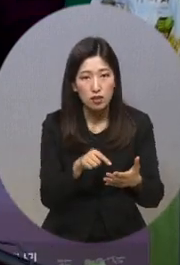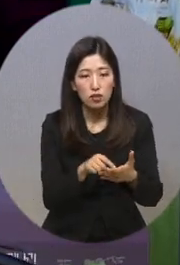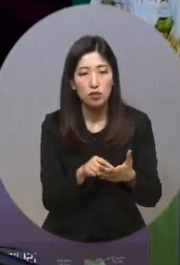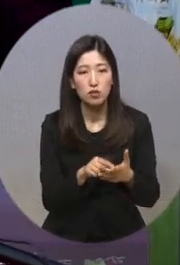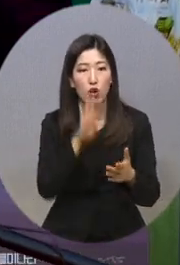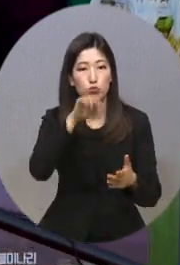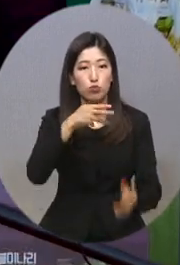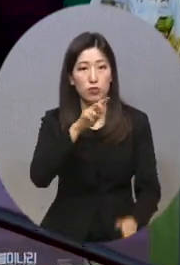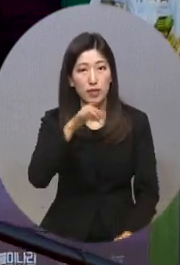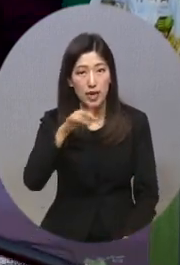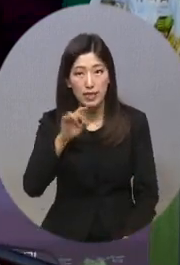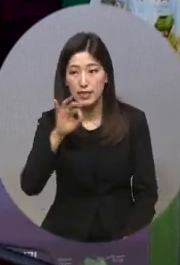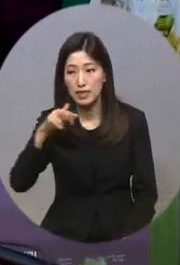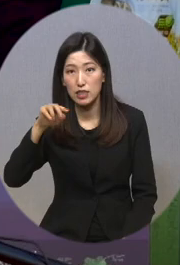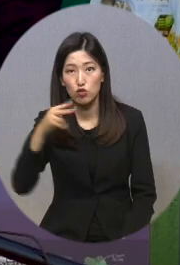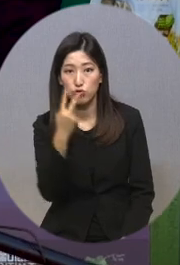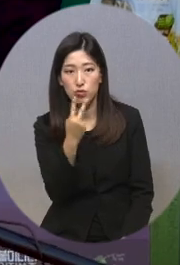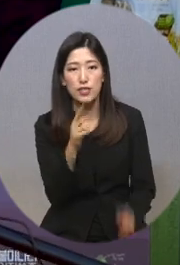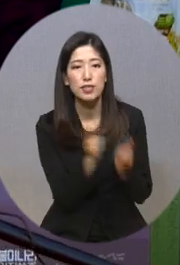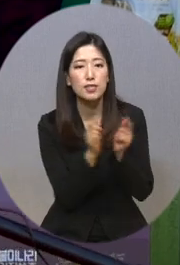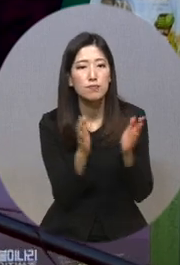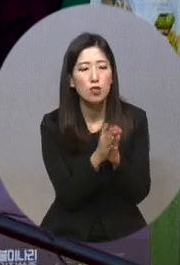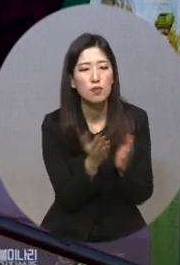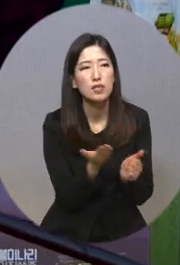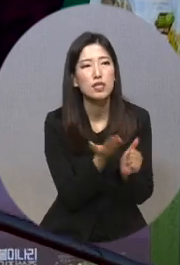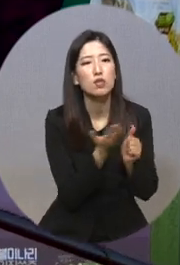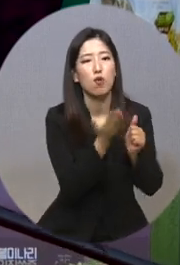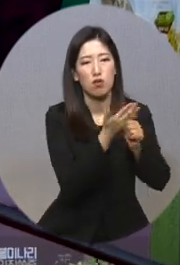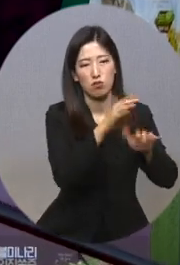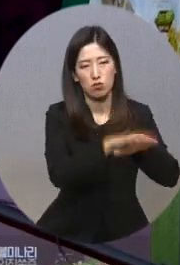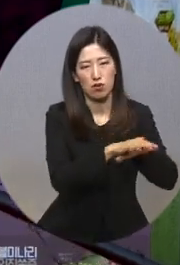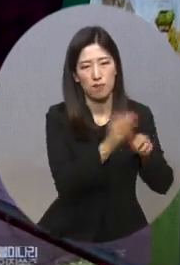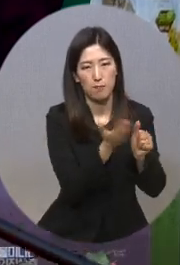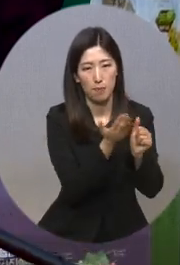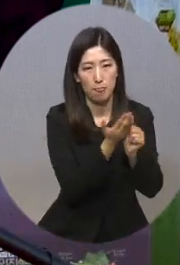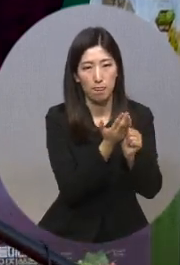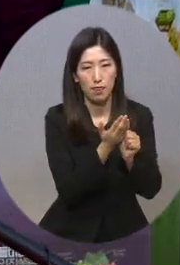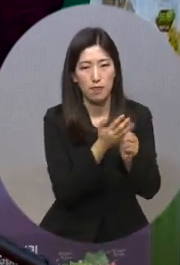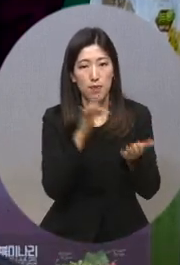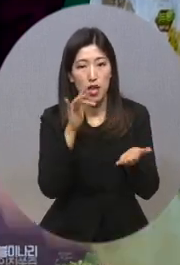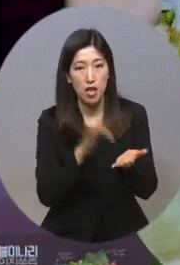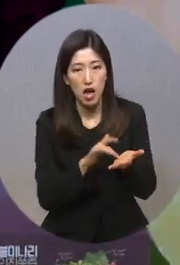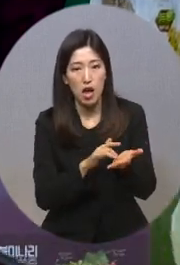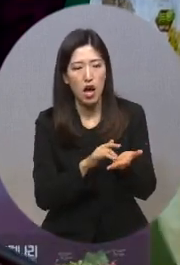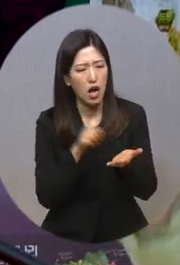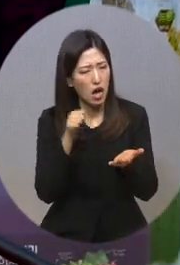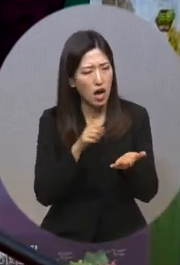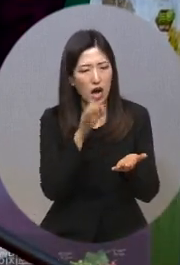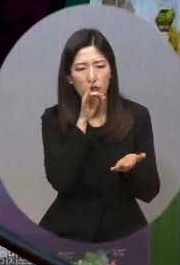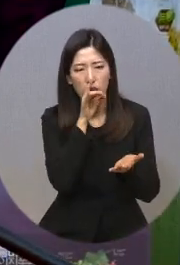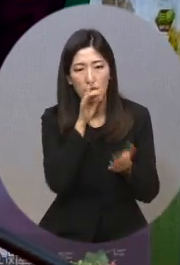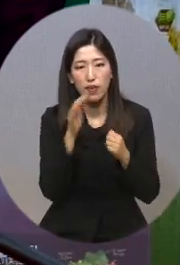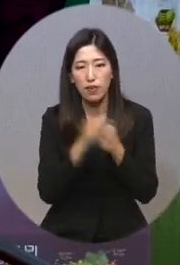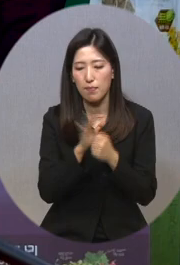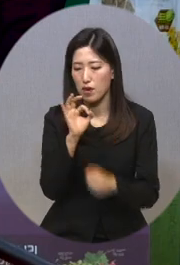재배를 하고 유기재배한 원료로 만드는데 뭐 방부제나 이런 걸 넣을 수 없으니까 오미자가 15% 들어갑니다.